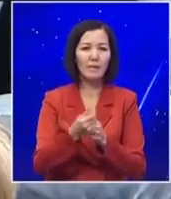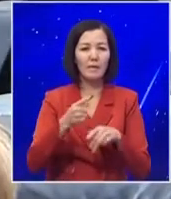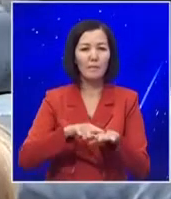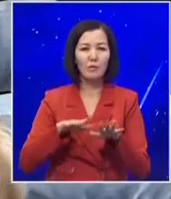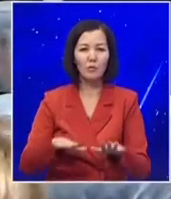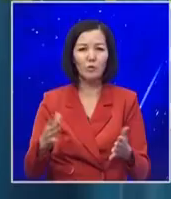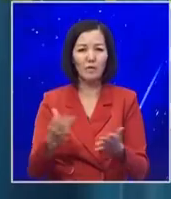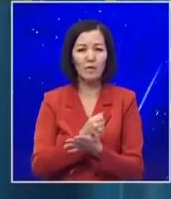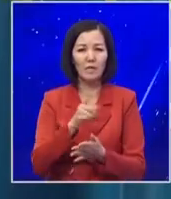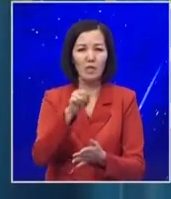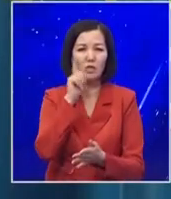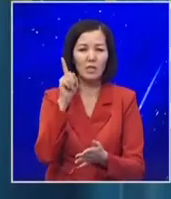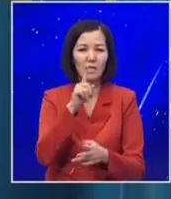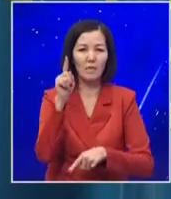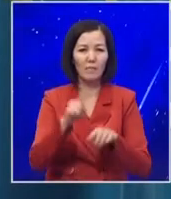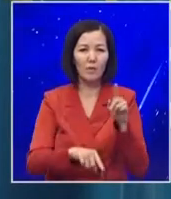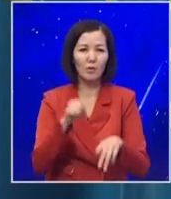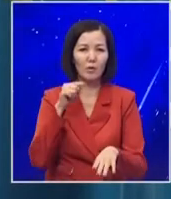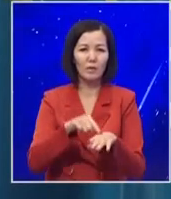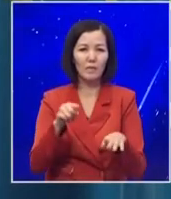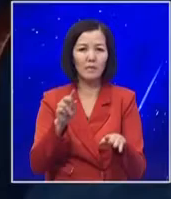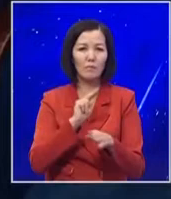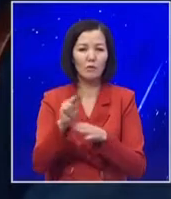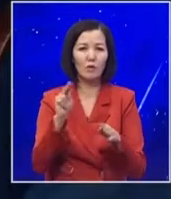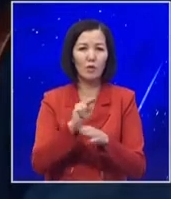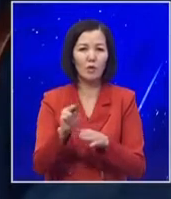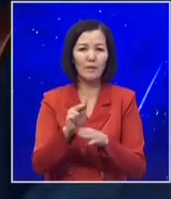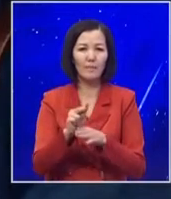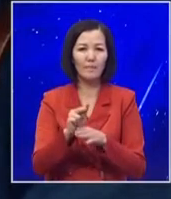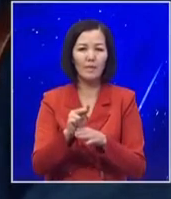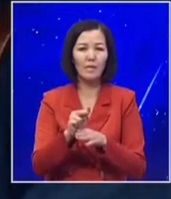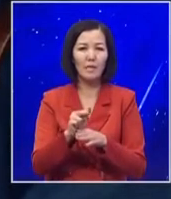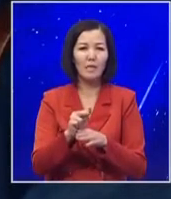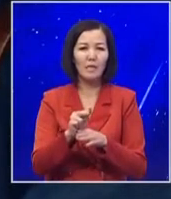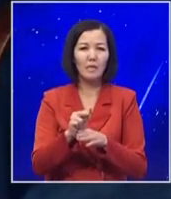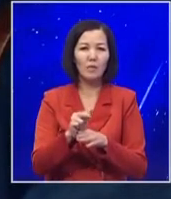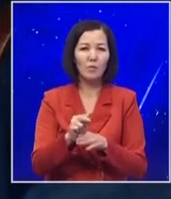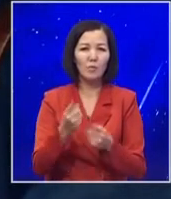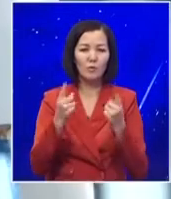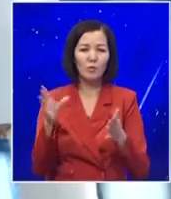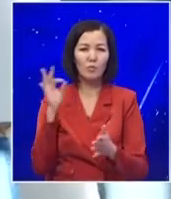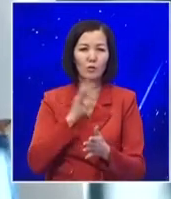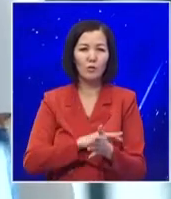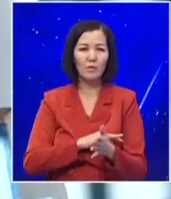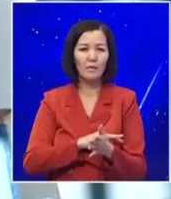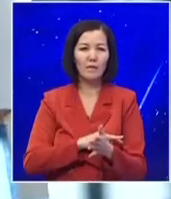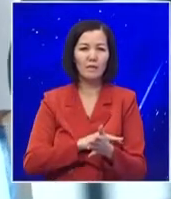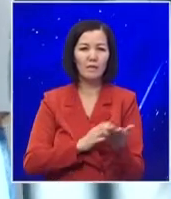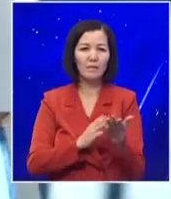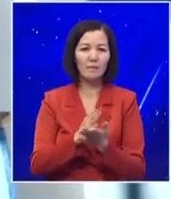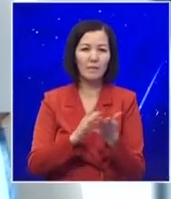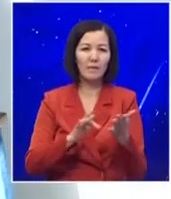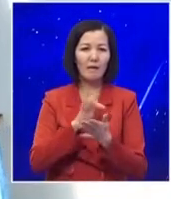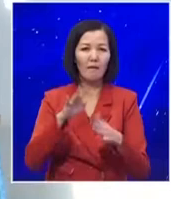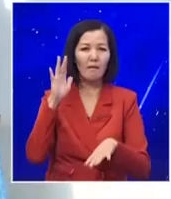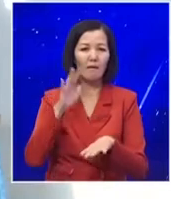орынды иеленген. Жастардың патриоттық сезімін оятып, ер азамат қылып тәрбиелеуде өлшеусіз үлес қосып жатқан бірқатар